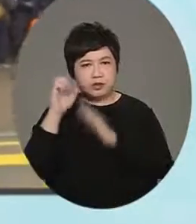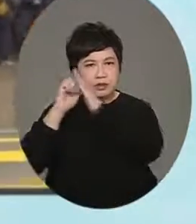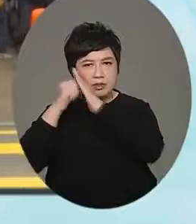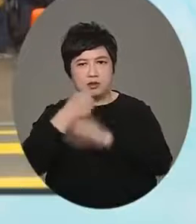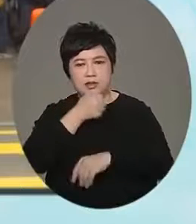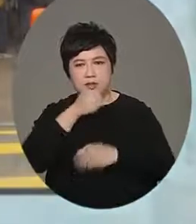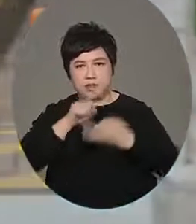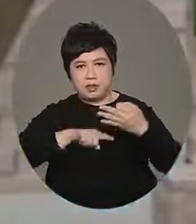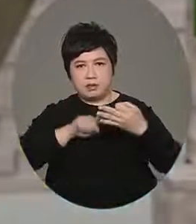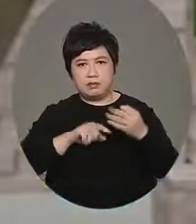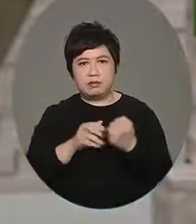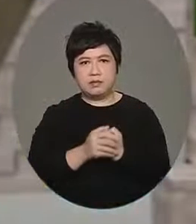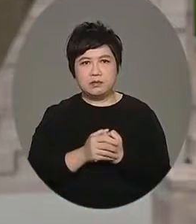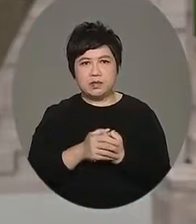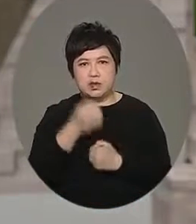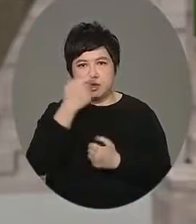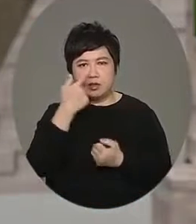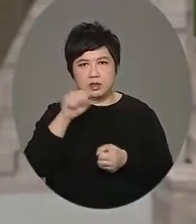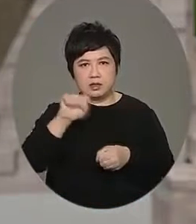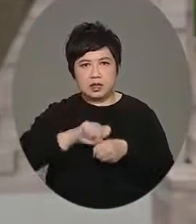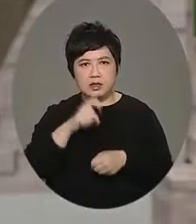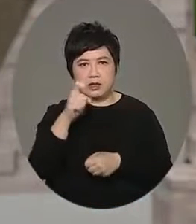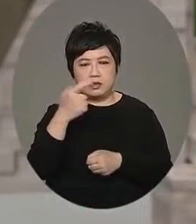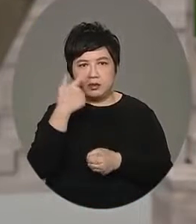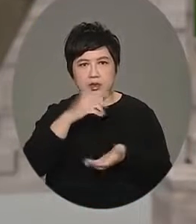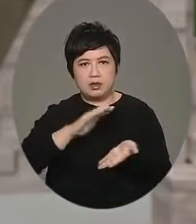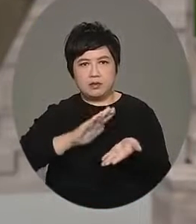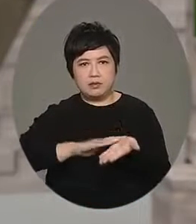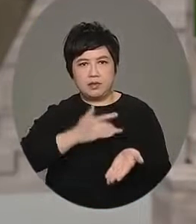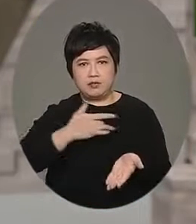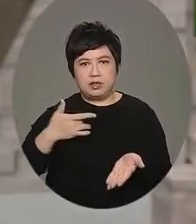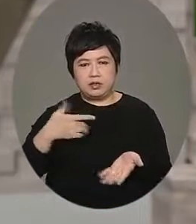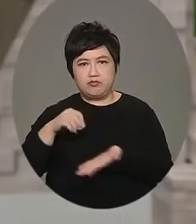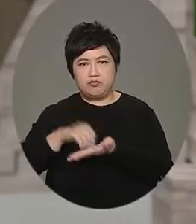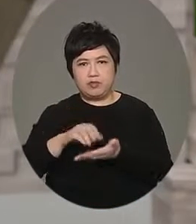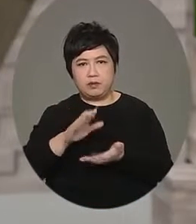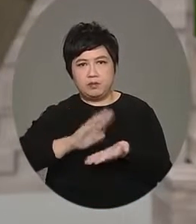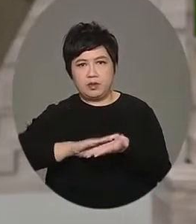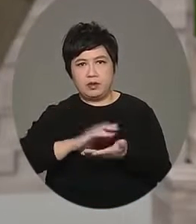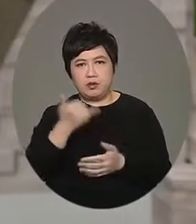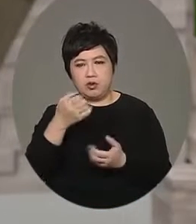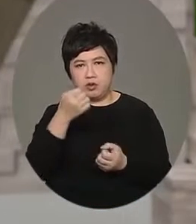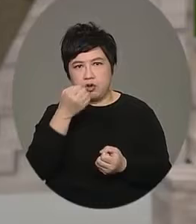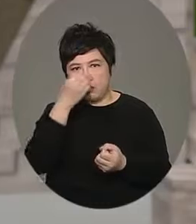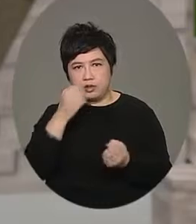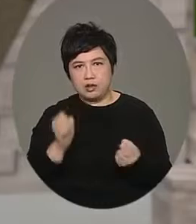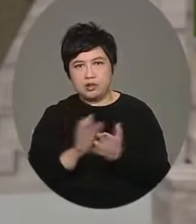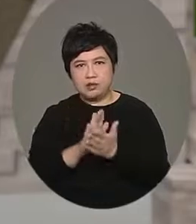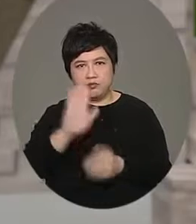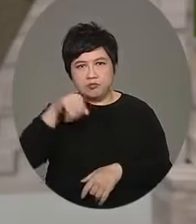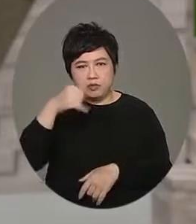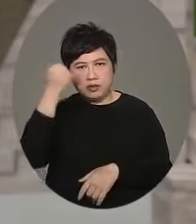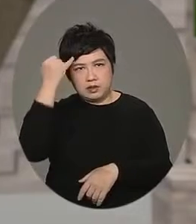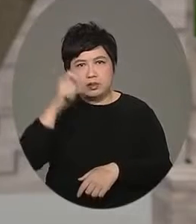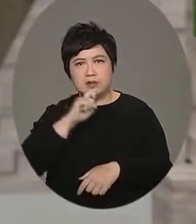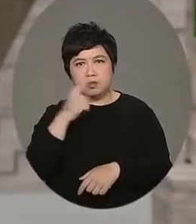威報導。 本港新增9宗新型肺炎確診個案，6宗是本地感染，源頭不明個案有